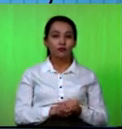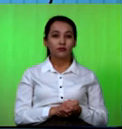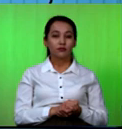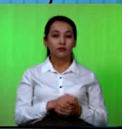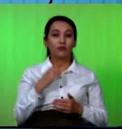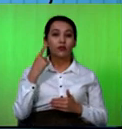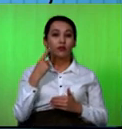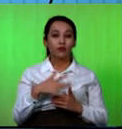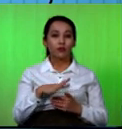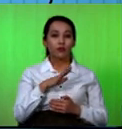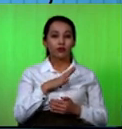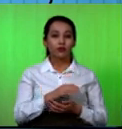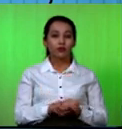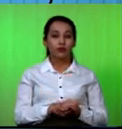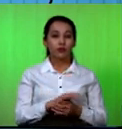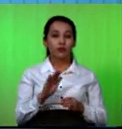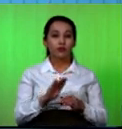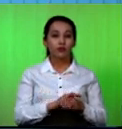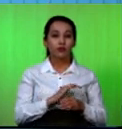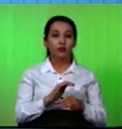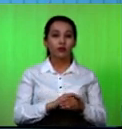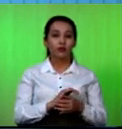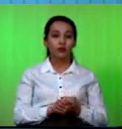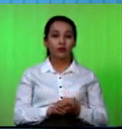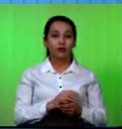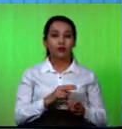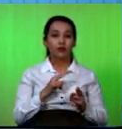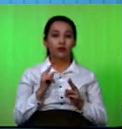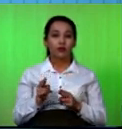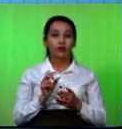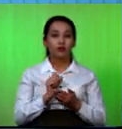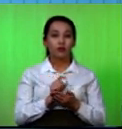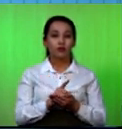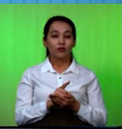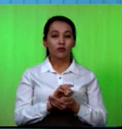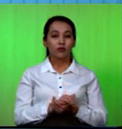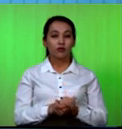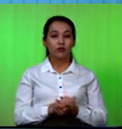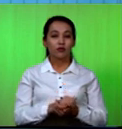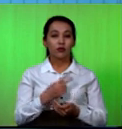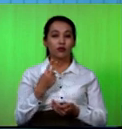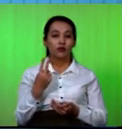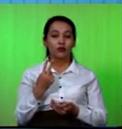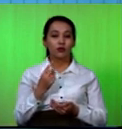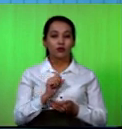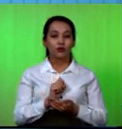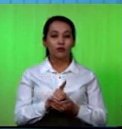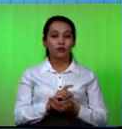Tushunib oldingizmi? Barakalla. Navbatdagi topshirig'imiz ikkinchi